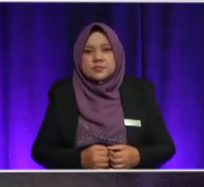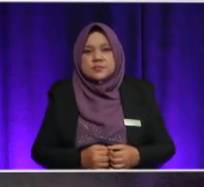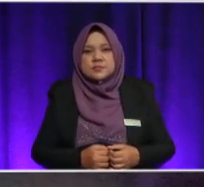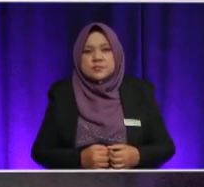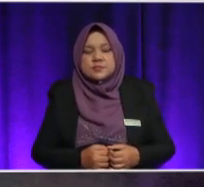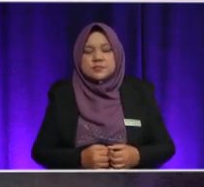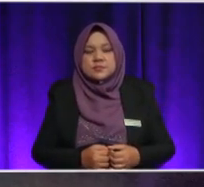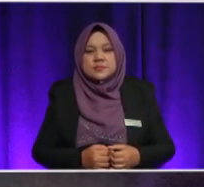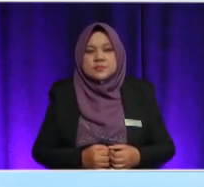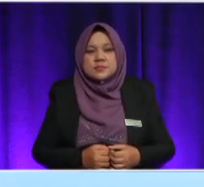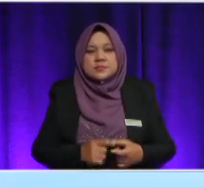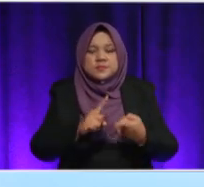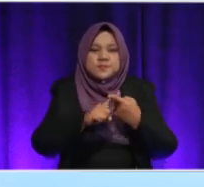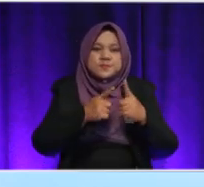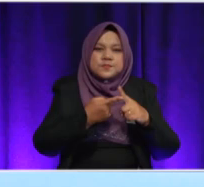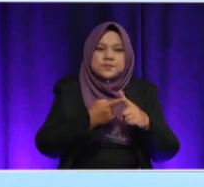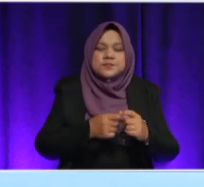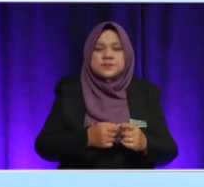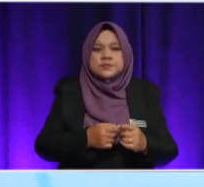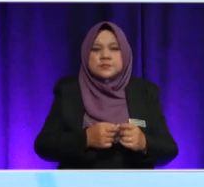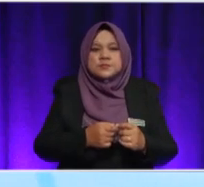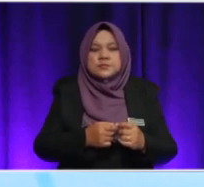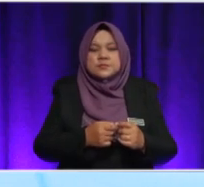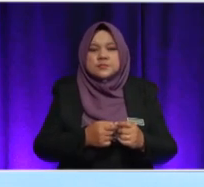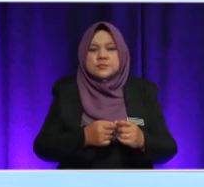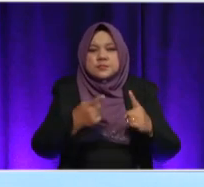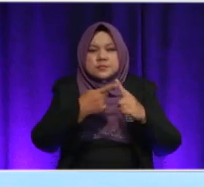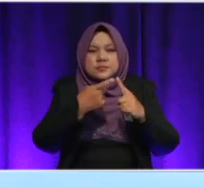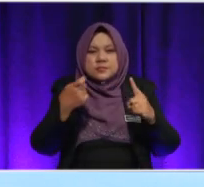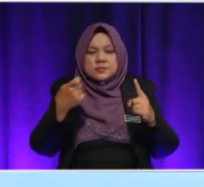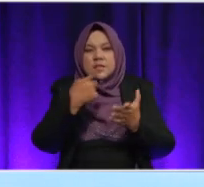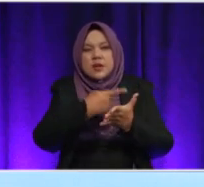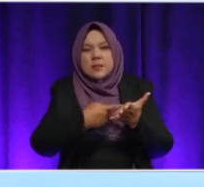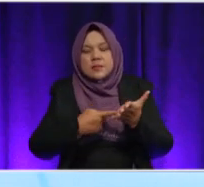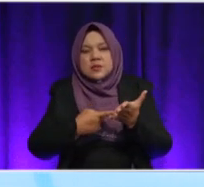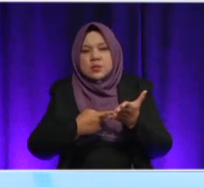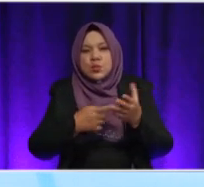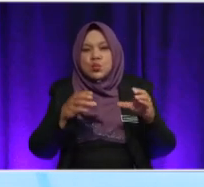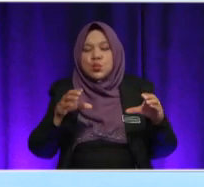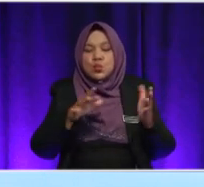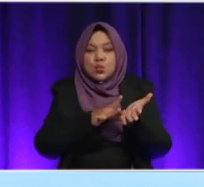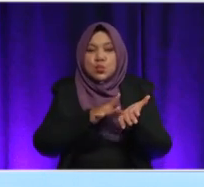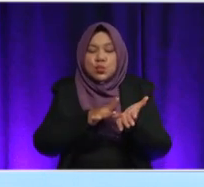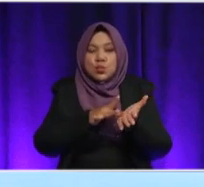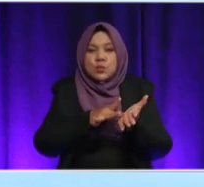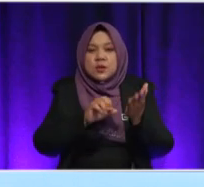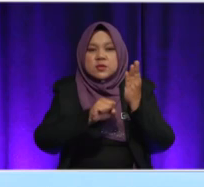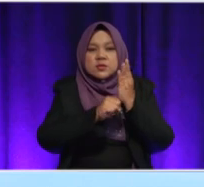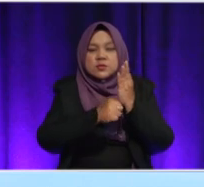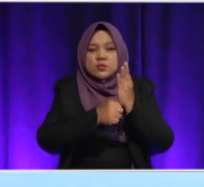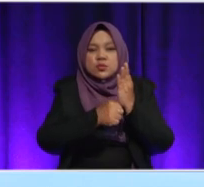soal yang terakhir kawan-kawan soal lainnya daripada Apakah Ubay dari sumber